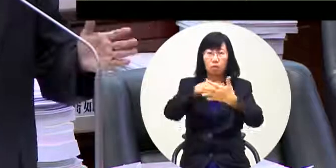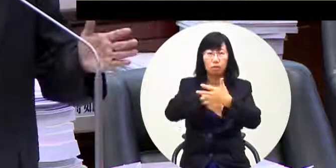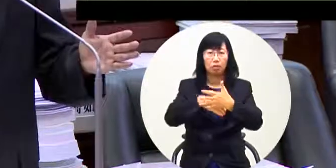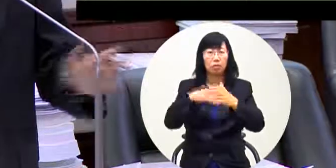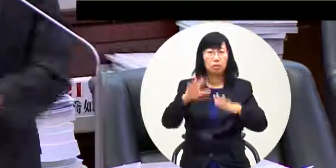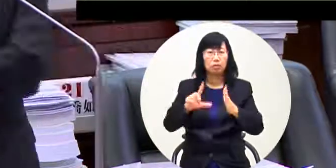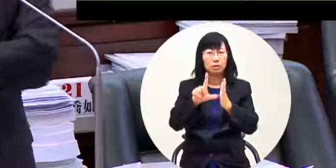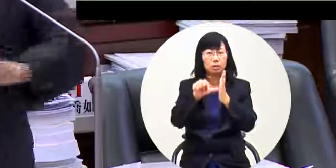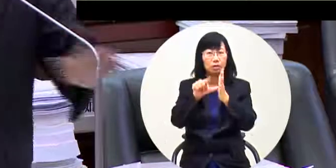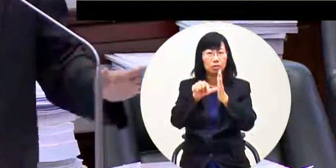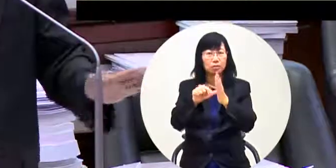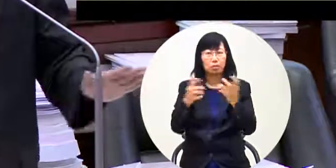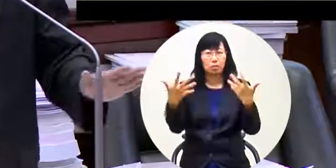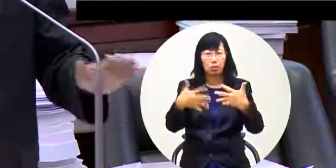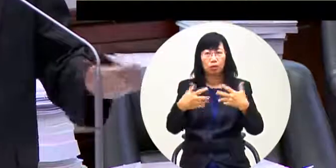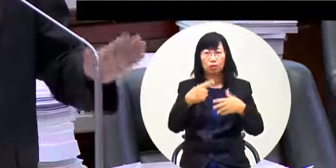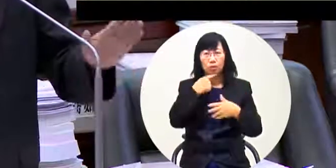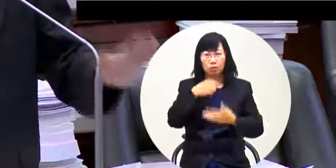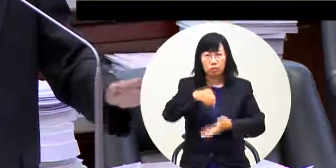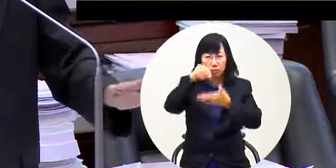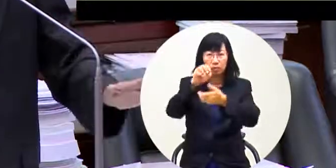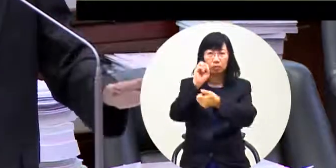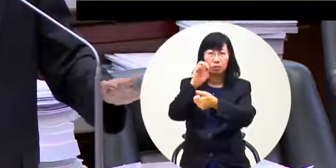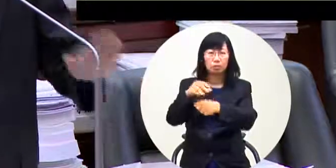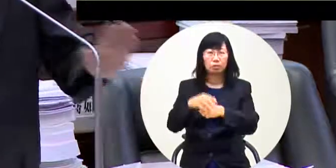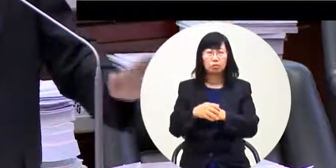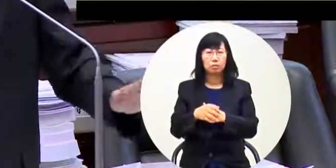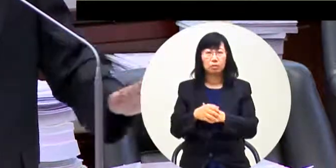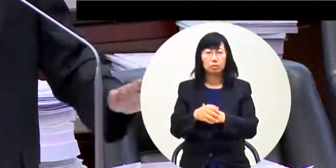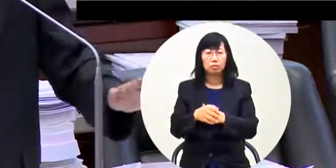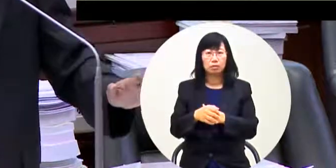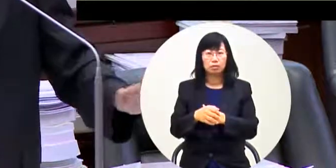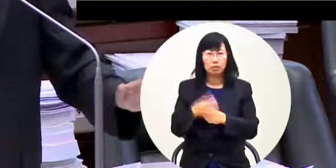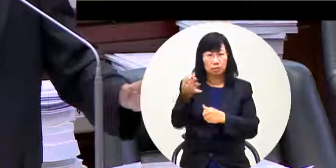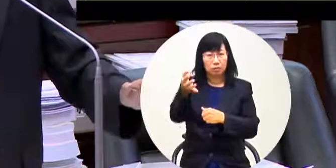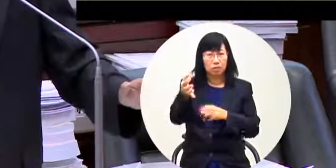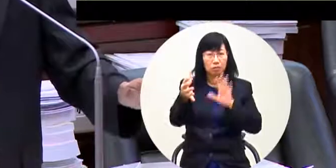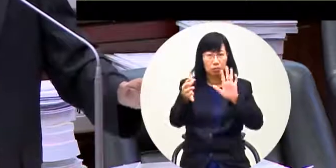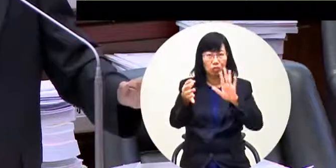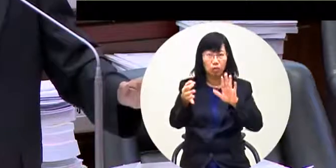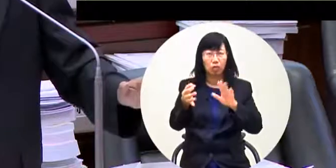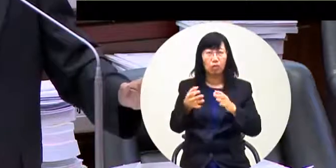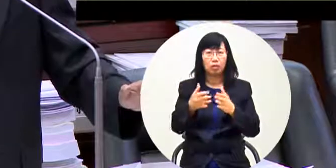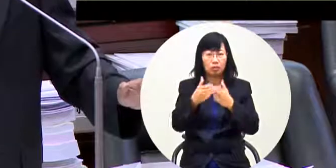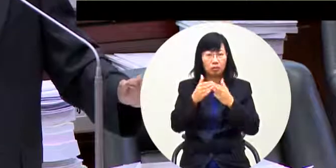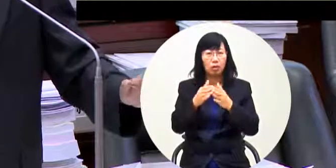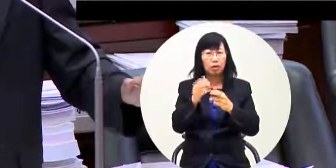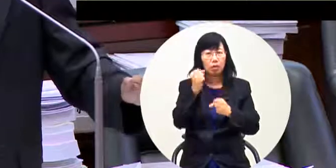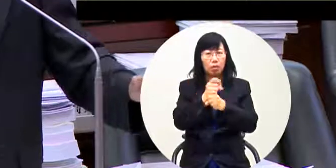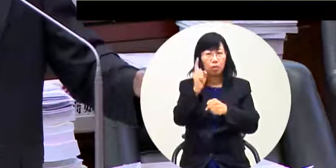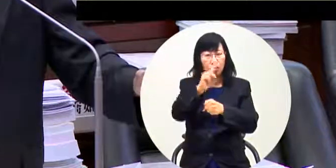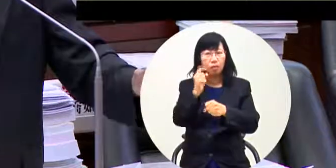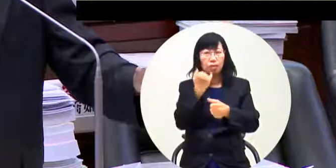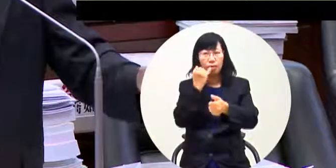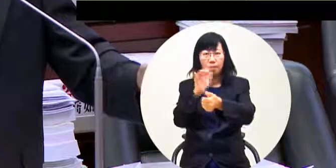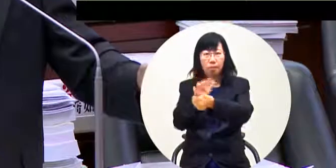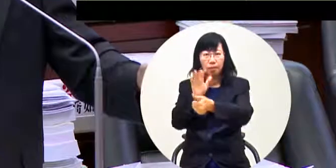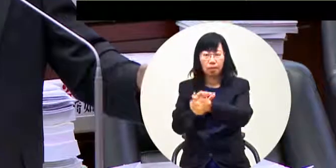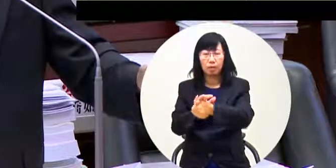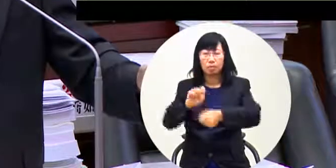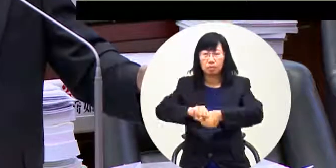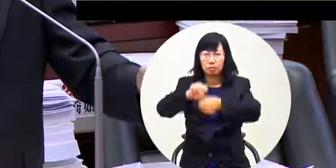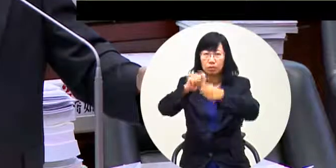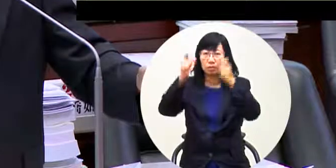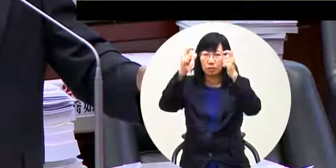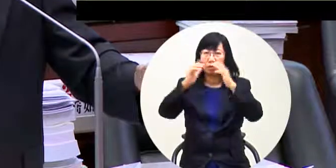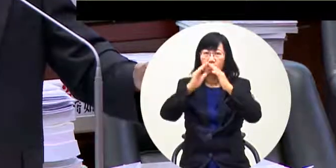个建议，这么多的钱，我觉得最粗鲁、最有效果，增加隔容期的。一个月你归去拢一个月